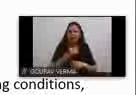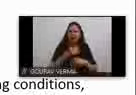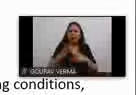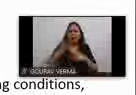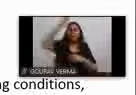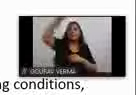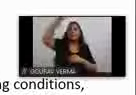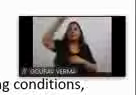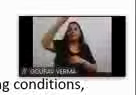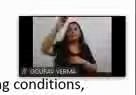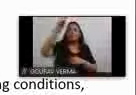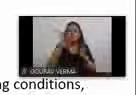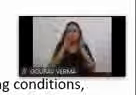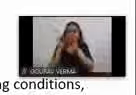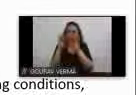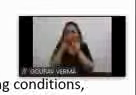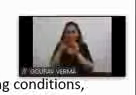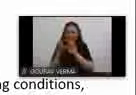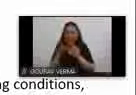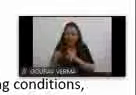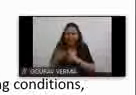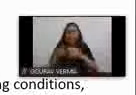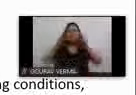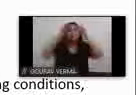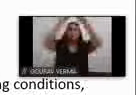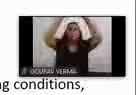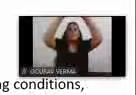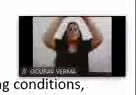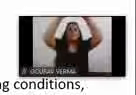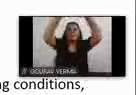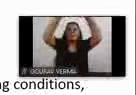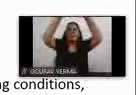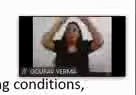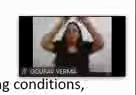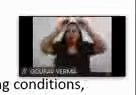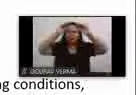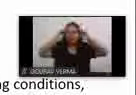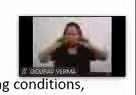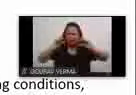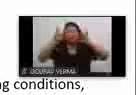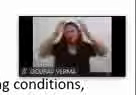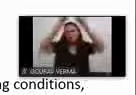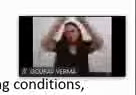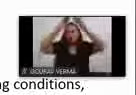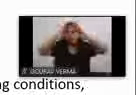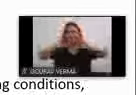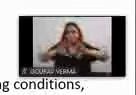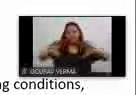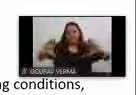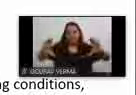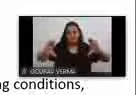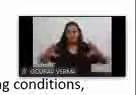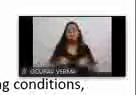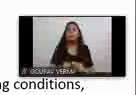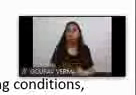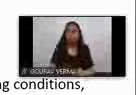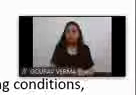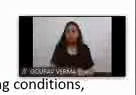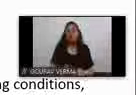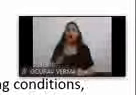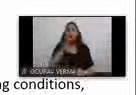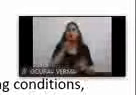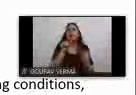sara alphabets hoga different sizes mein. That is called as a Snellen chart. Wo alphabets mein hoga, E ke shape mein